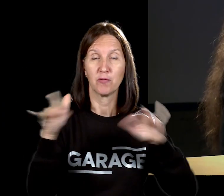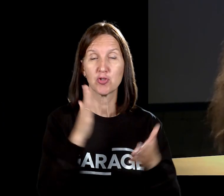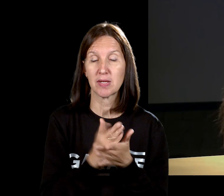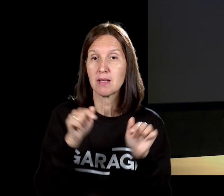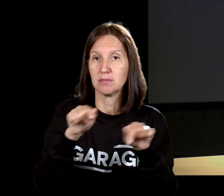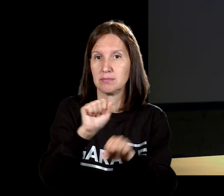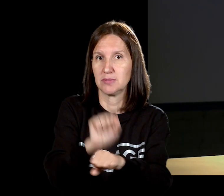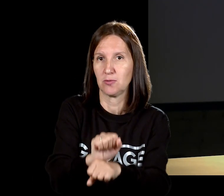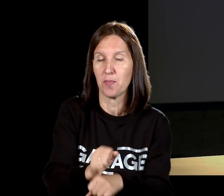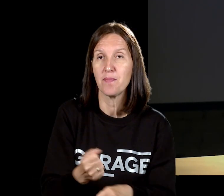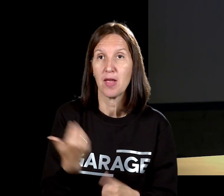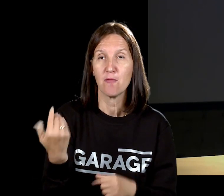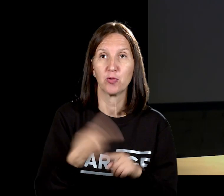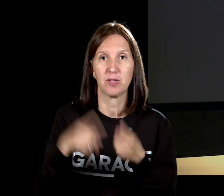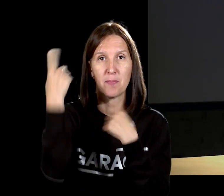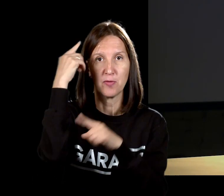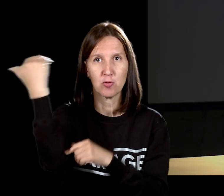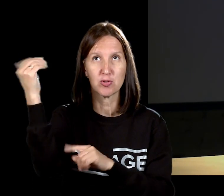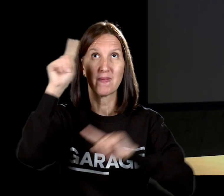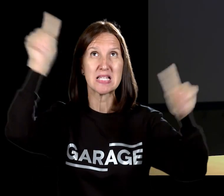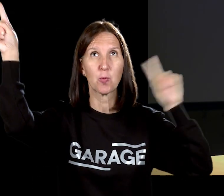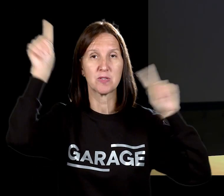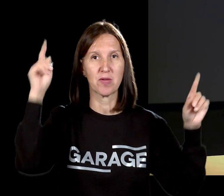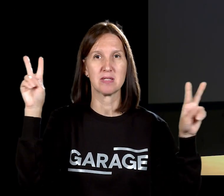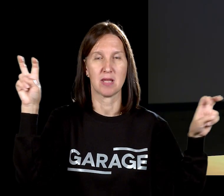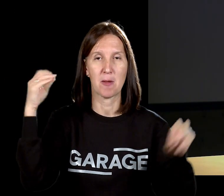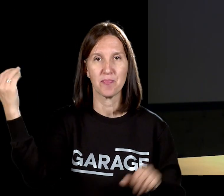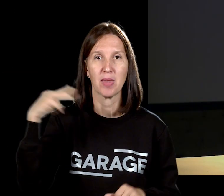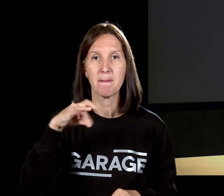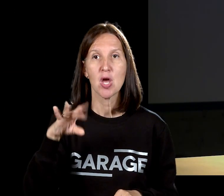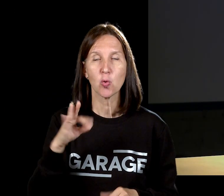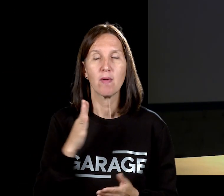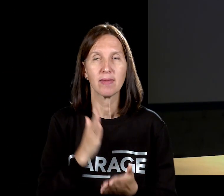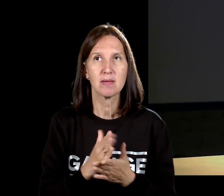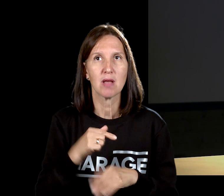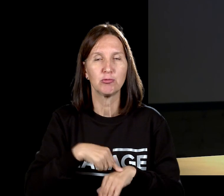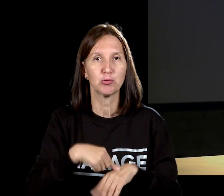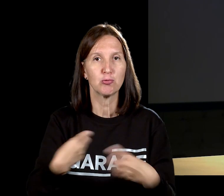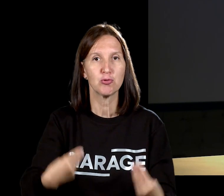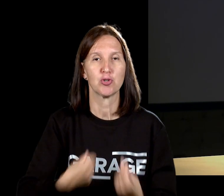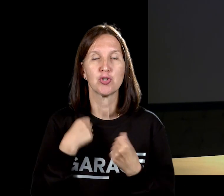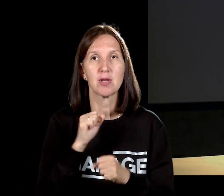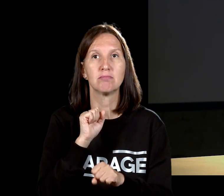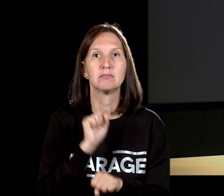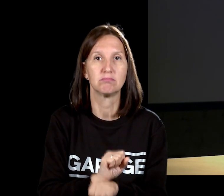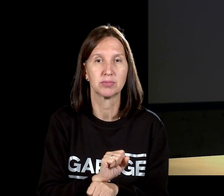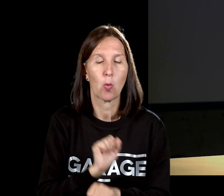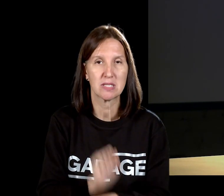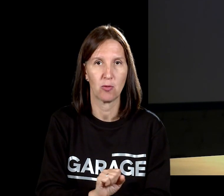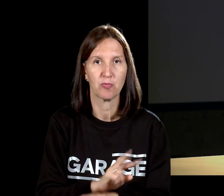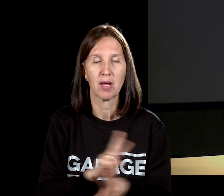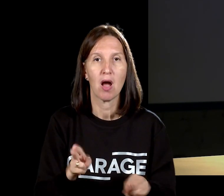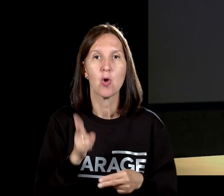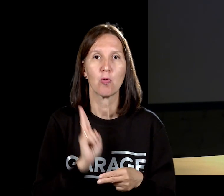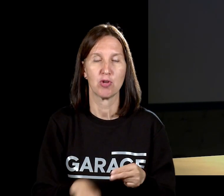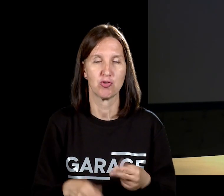работах, в этих созвездиях Миро, наверное, и возникает вот это ощущение некой остановки, как конечного ощутимого